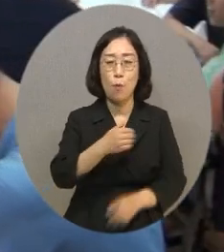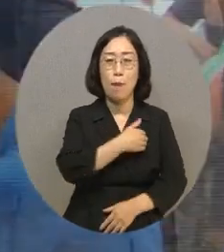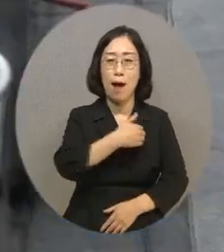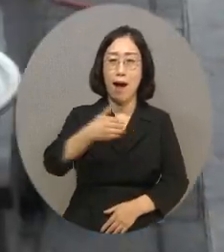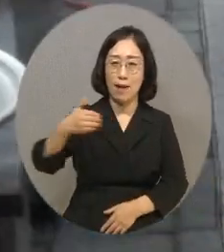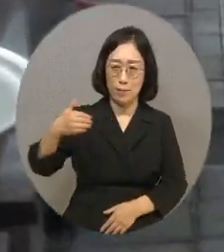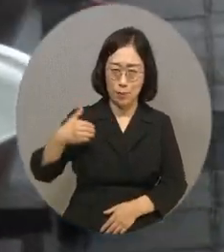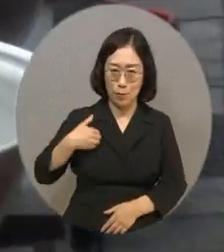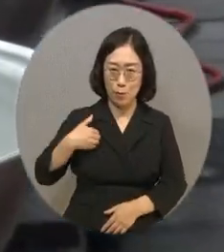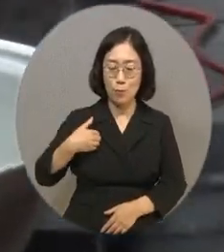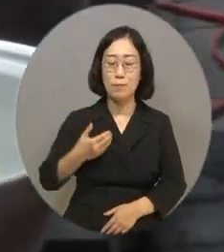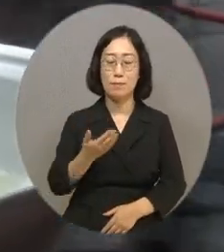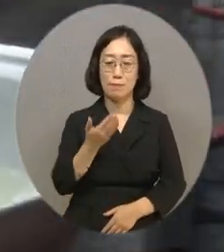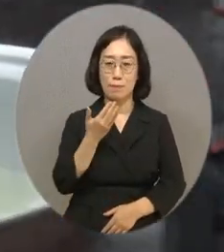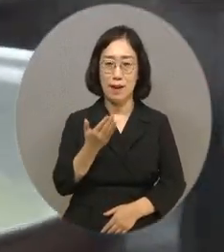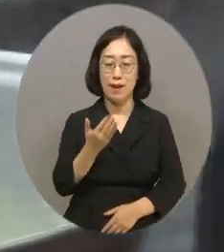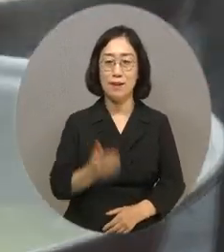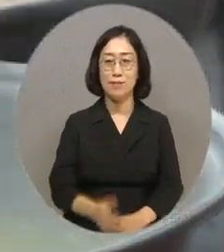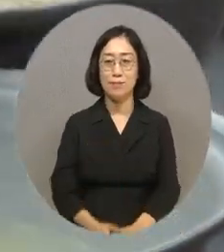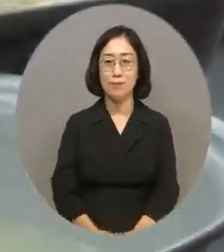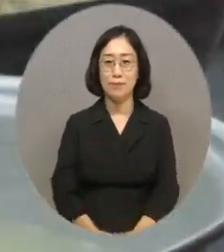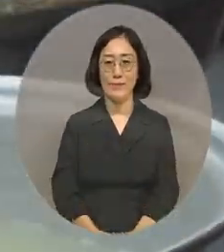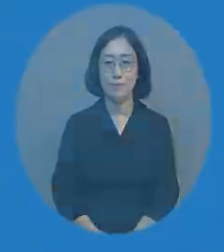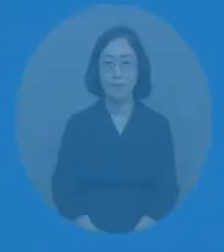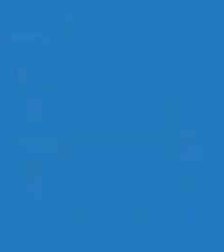있습니다 복지 t 경기방송